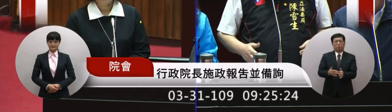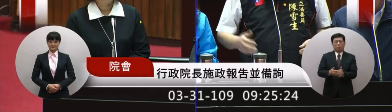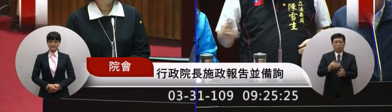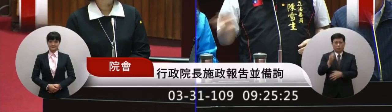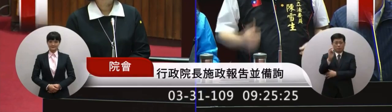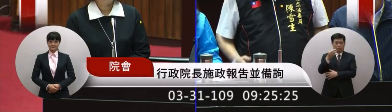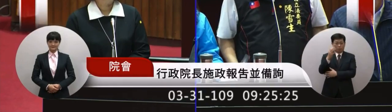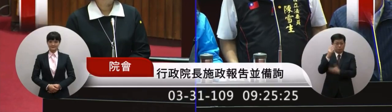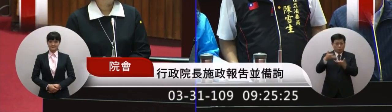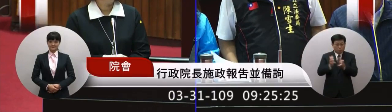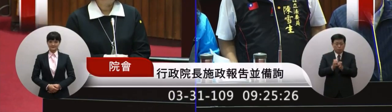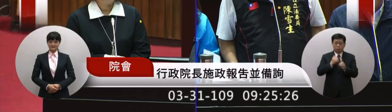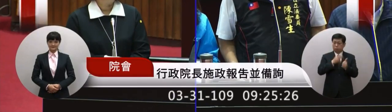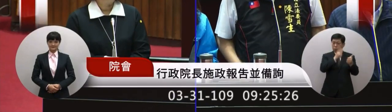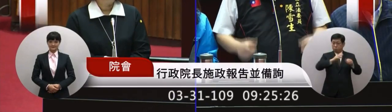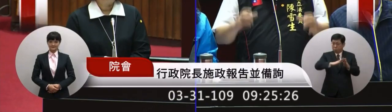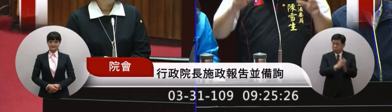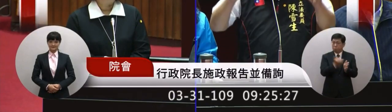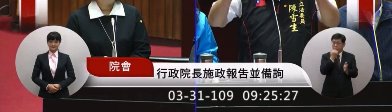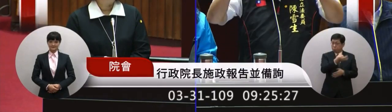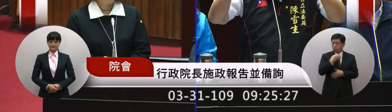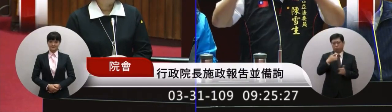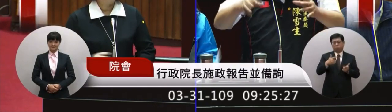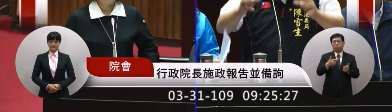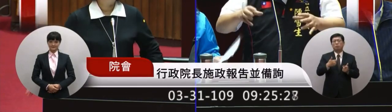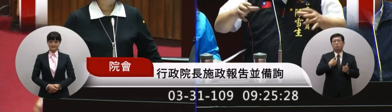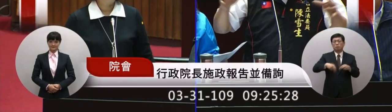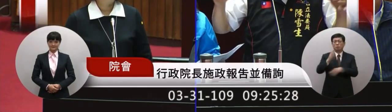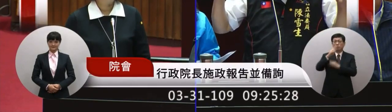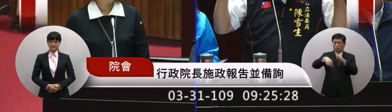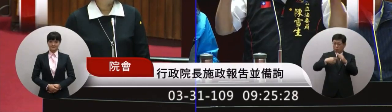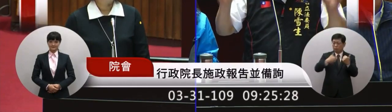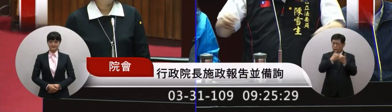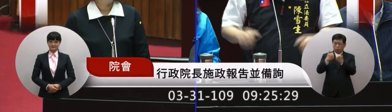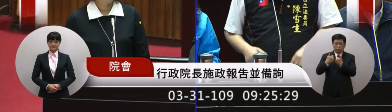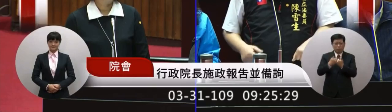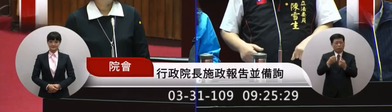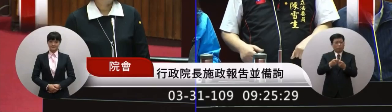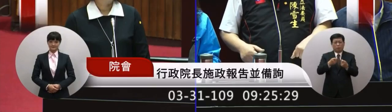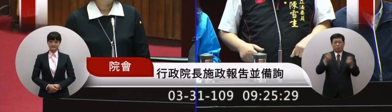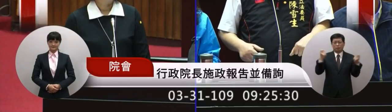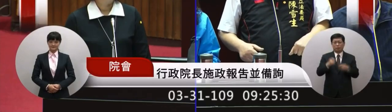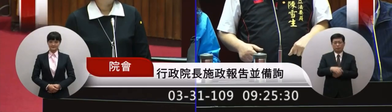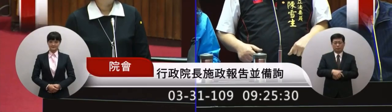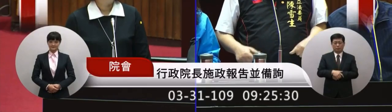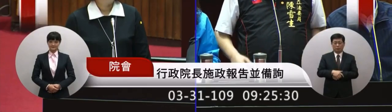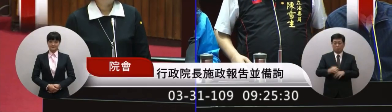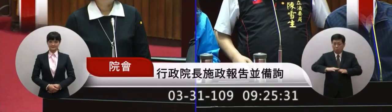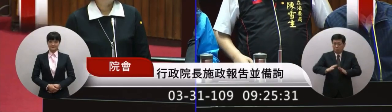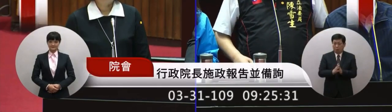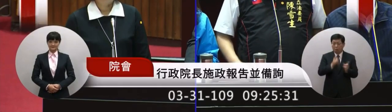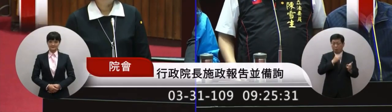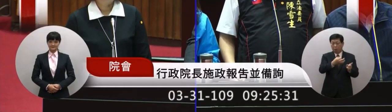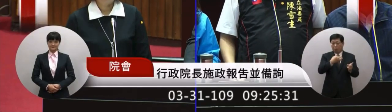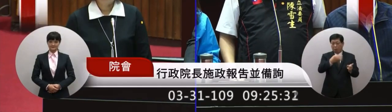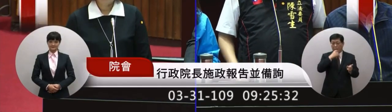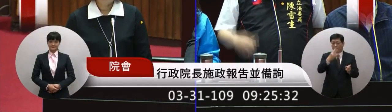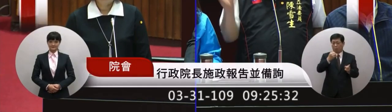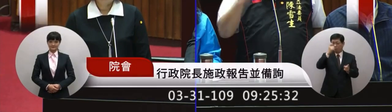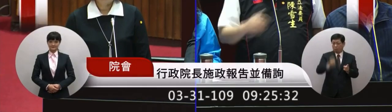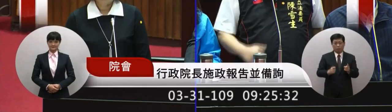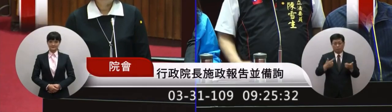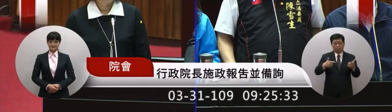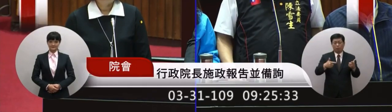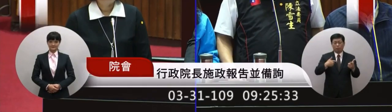不是说你叫他拿钱就拿钱出来，你们行政院开会要开很久很久，不是说拿几亿出来就拿几亿出